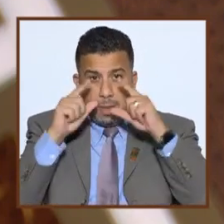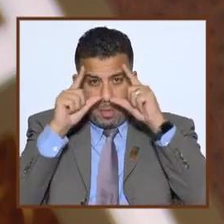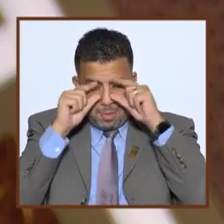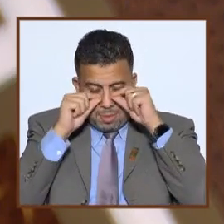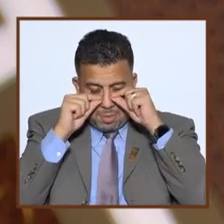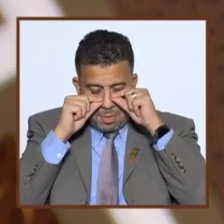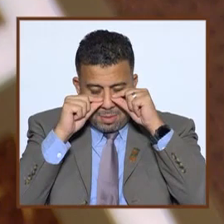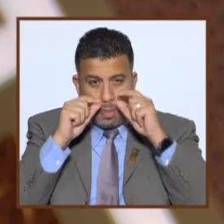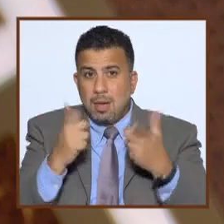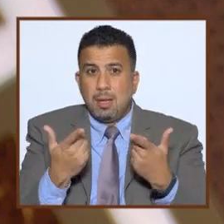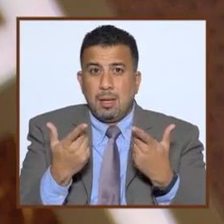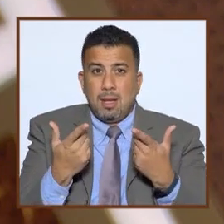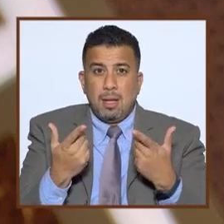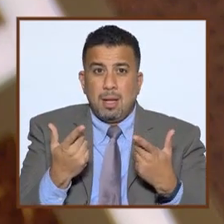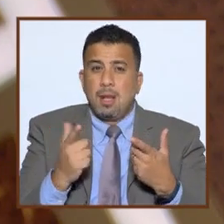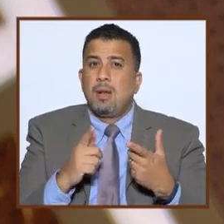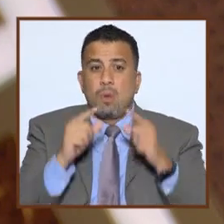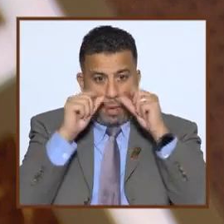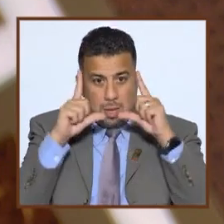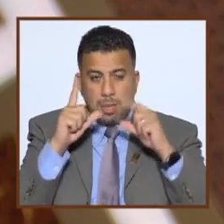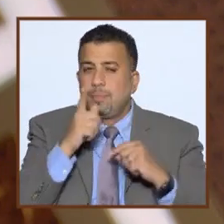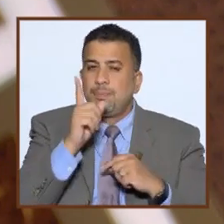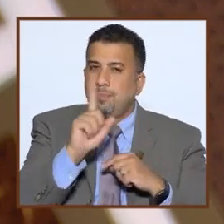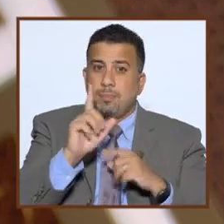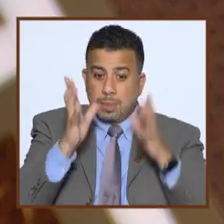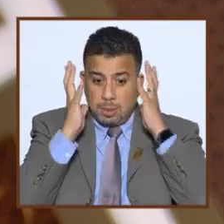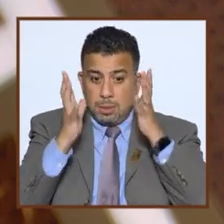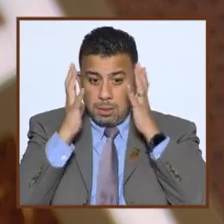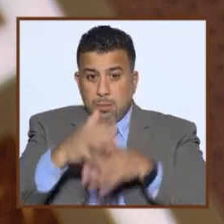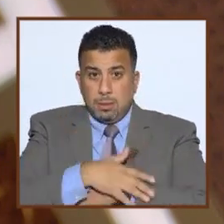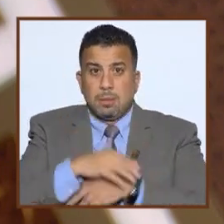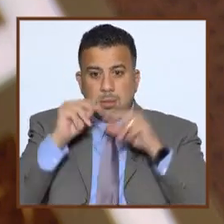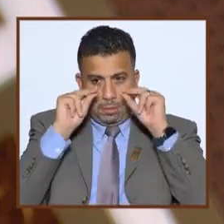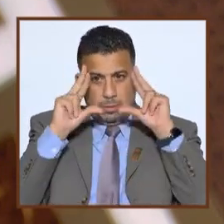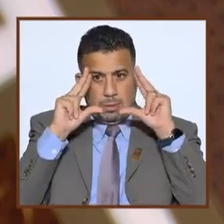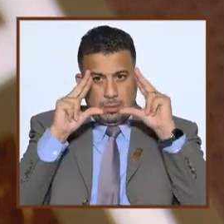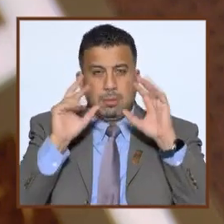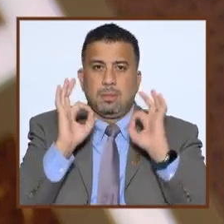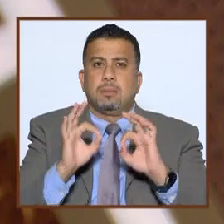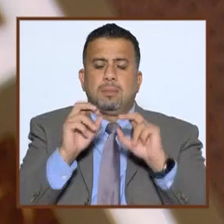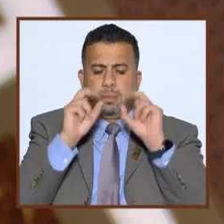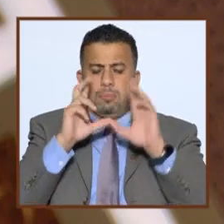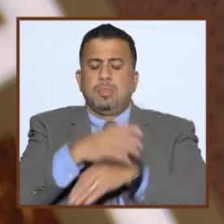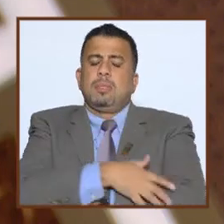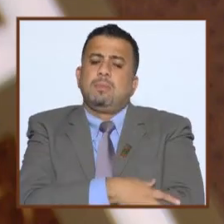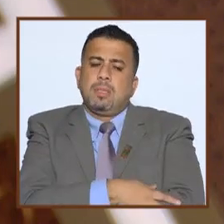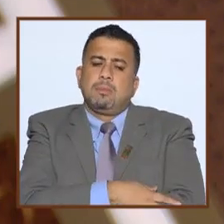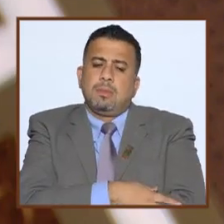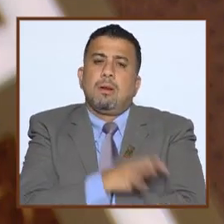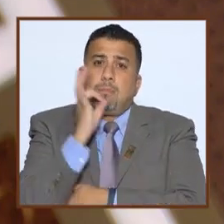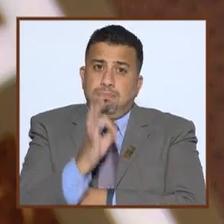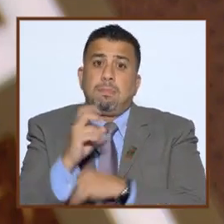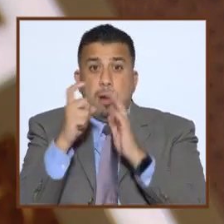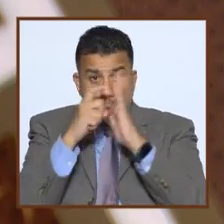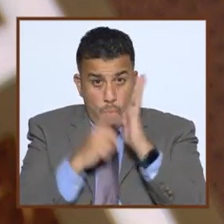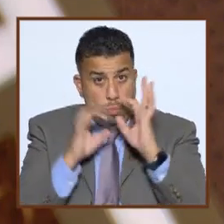جميع يعني احوال الصلاه يفتح عينه هذا هو الاصل واذا احتاج